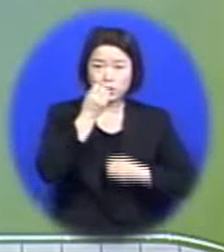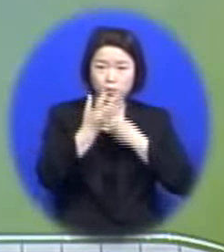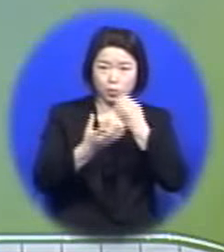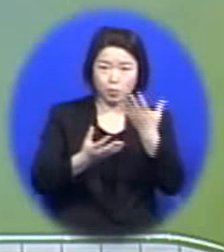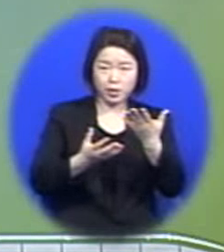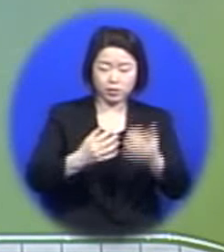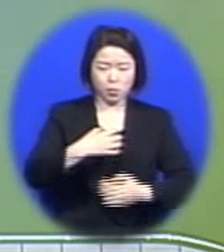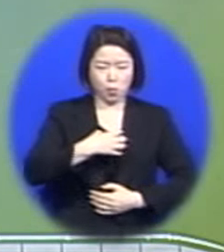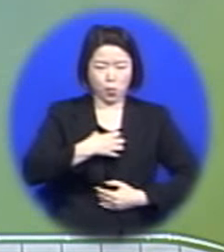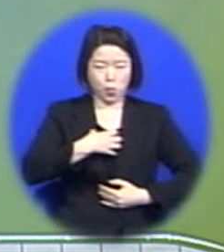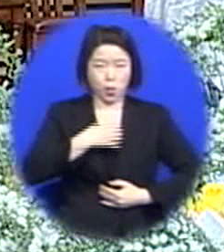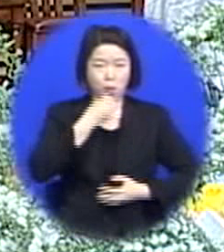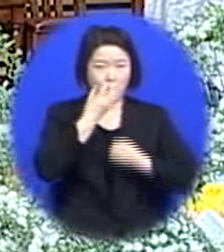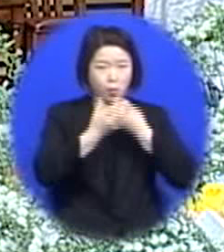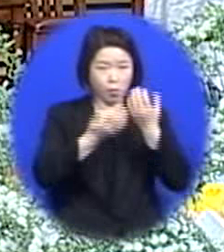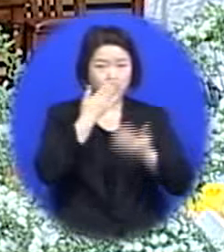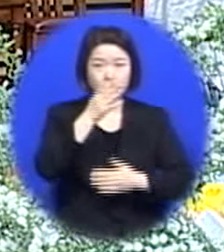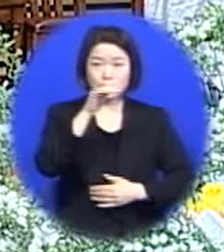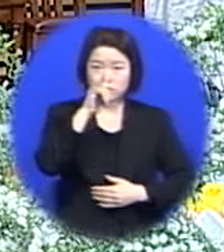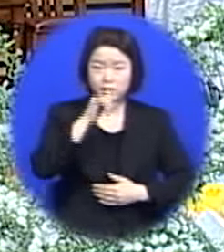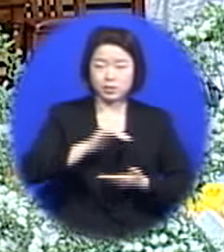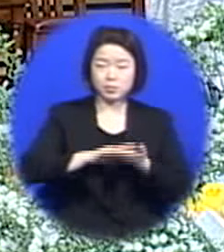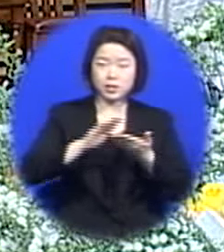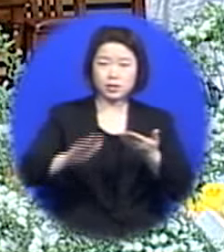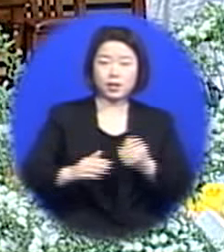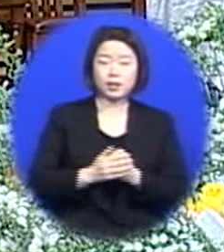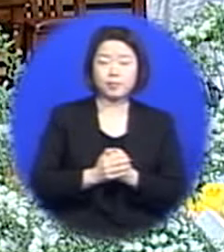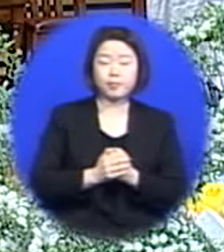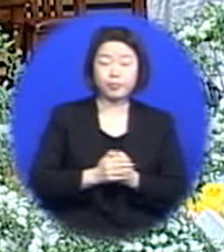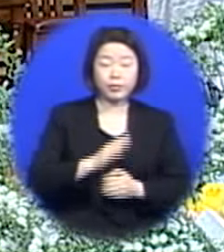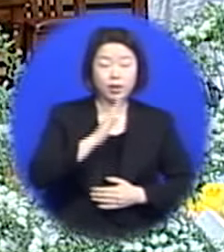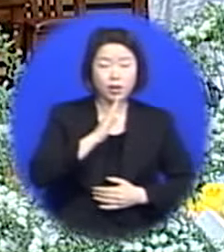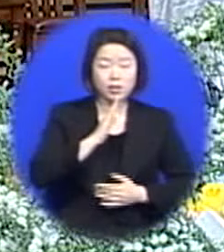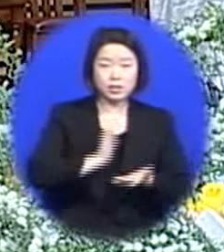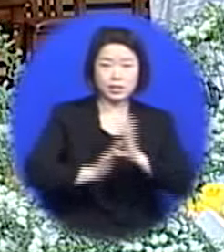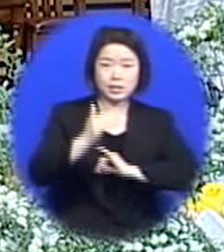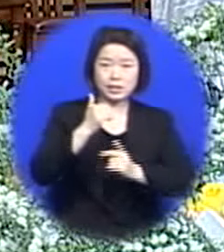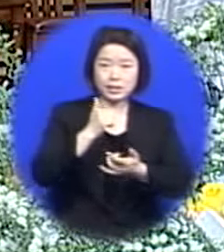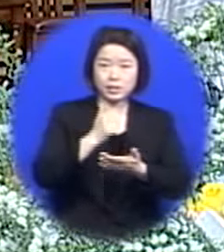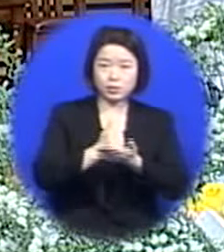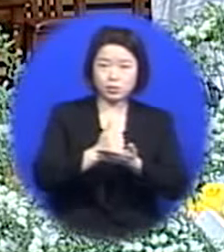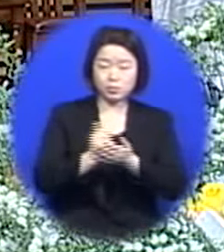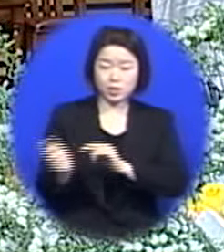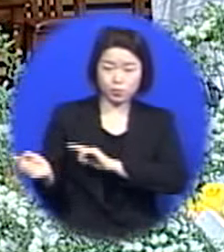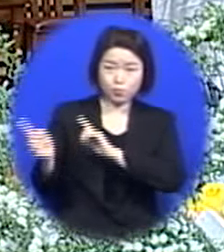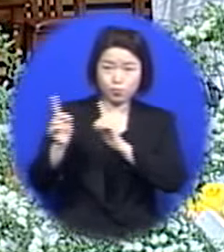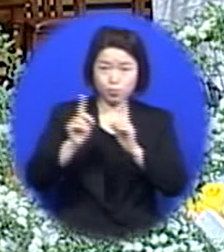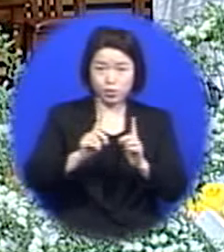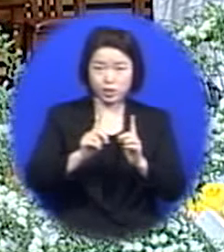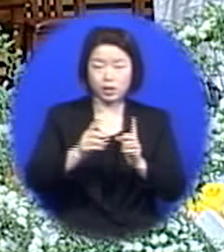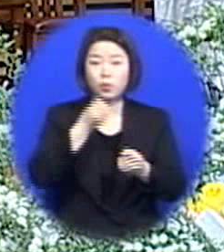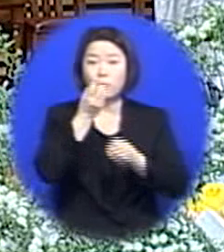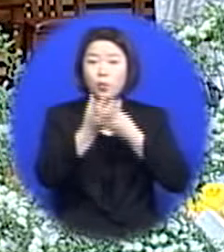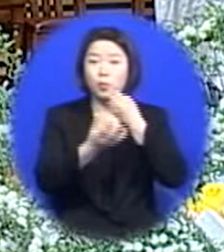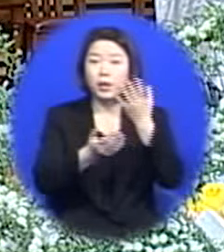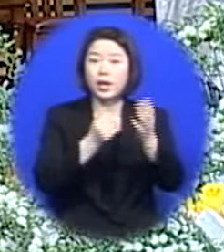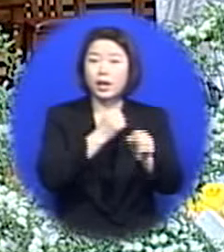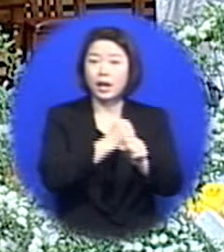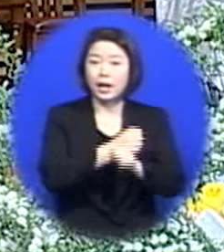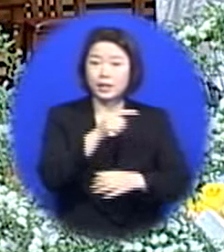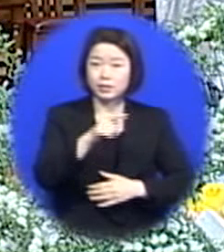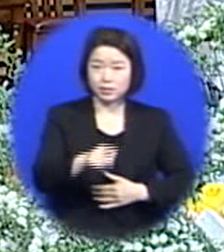위험한 고백이기도 합니다. 사실 예수님이 부활하셨다고 이렇게 고백하는 것은